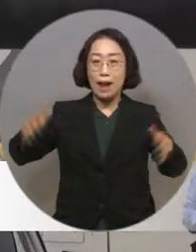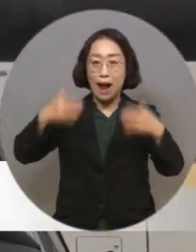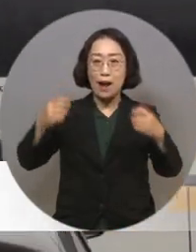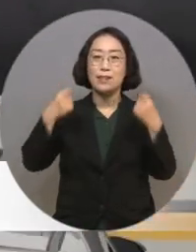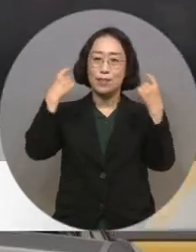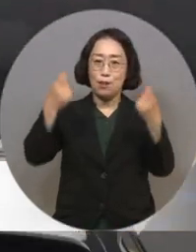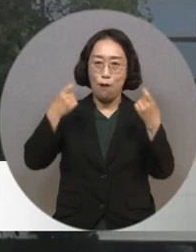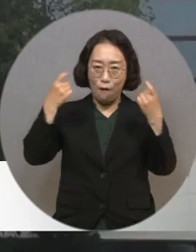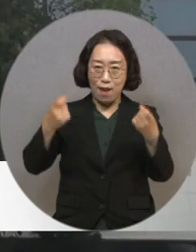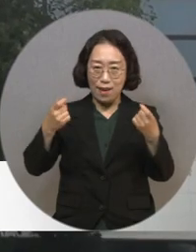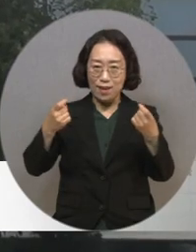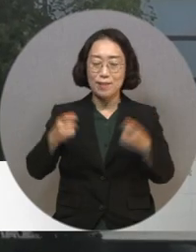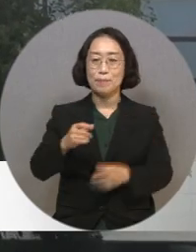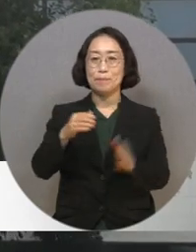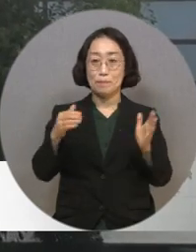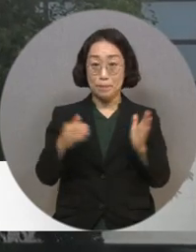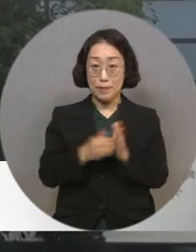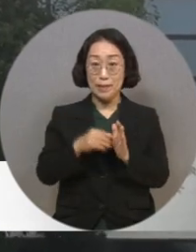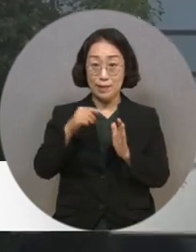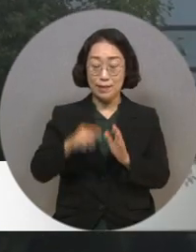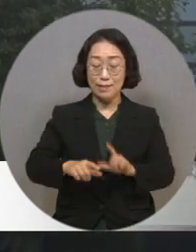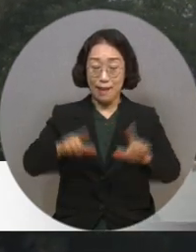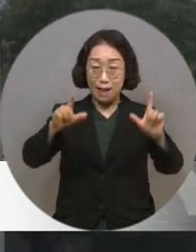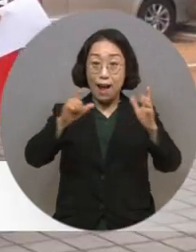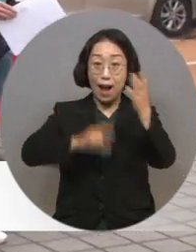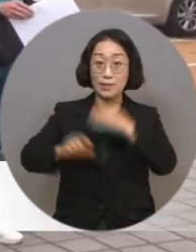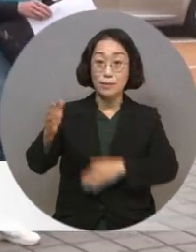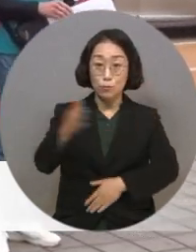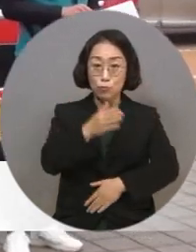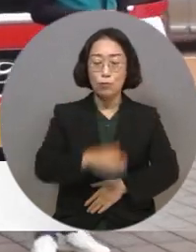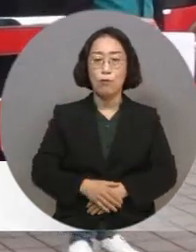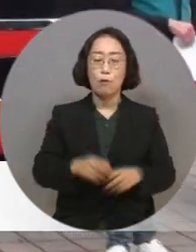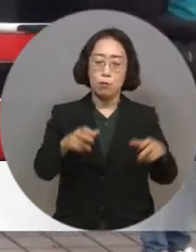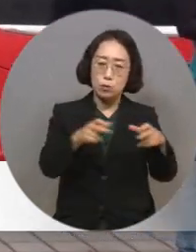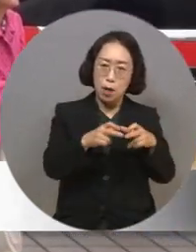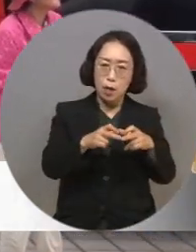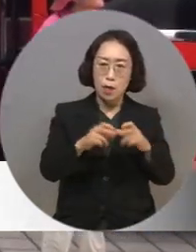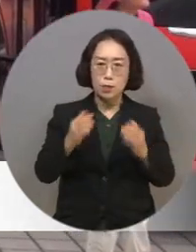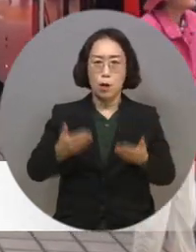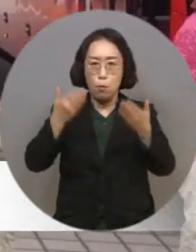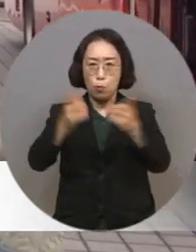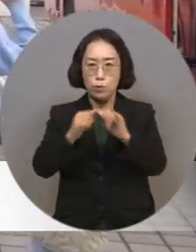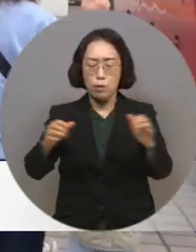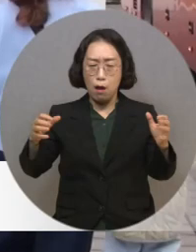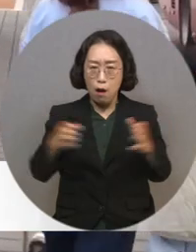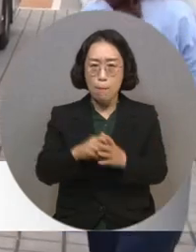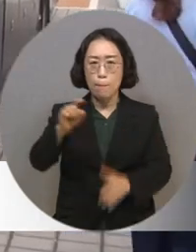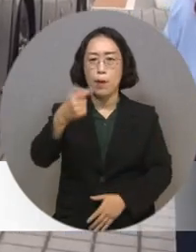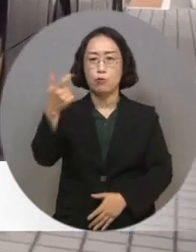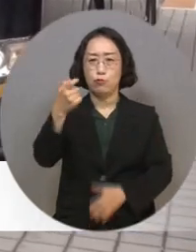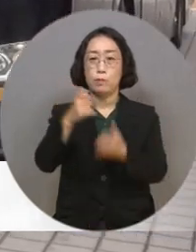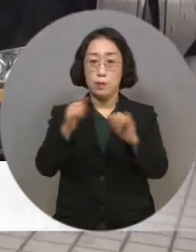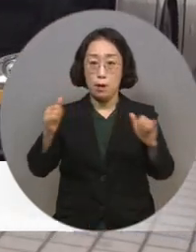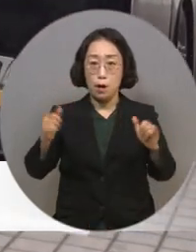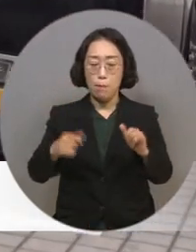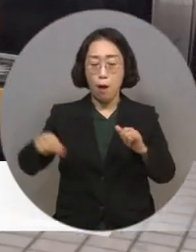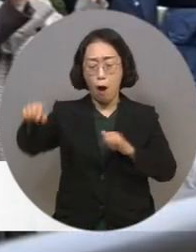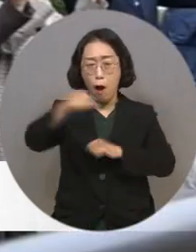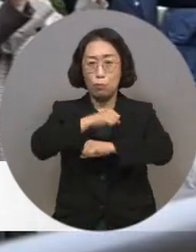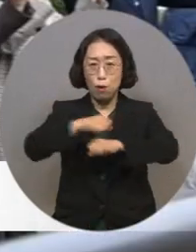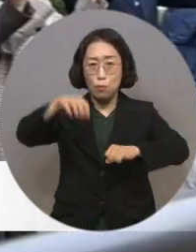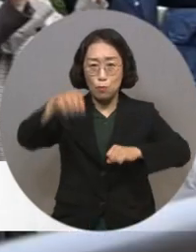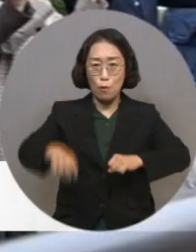탐방을 진행했습니다. 이른 아침 장애인과 봉사자 총 160명이 시민회관 광장에